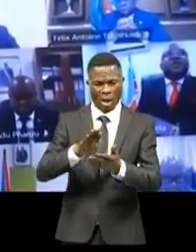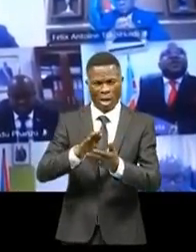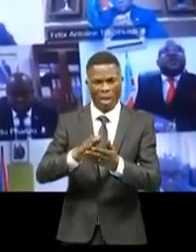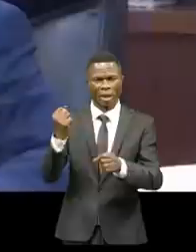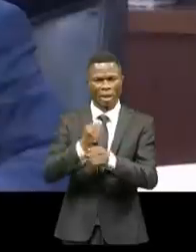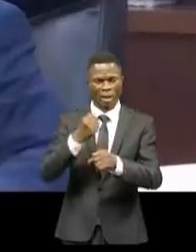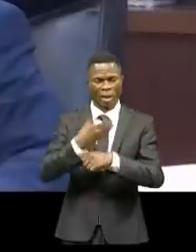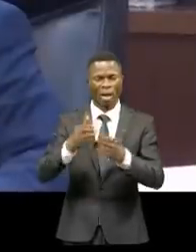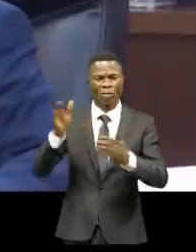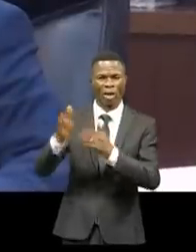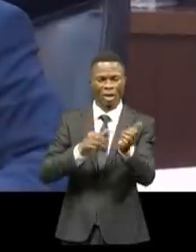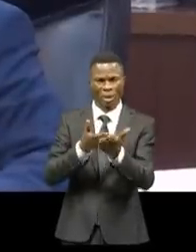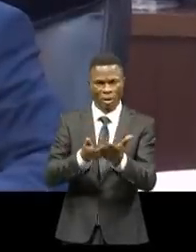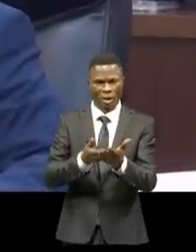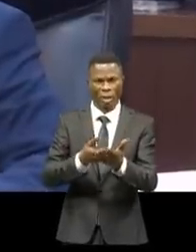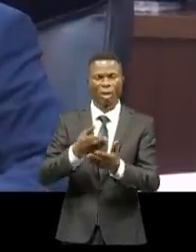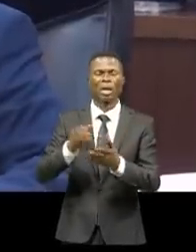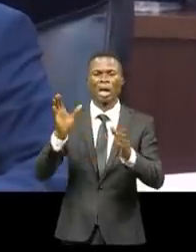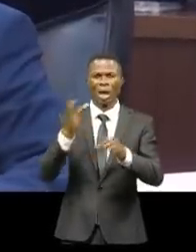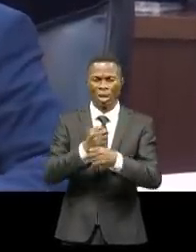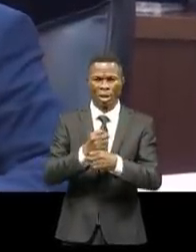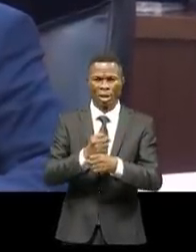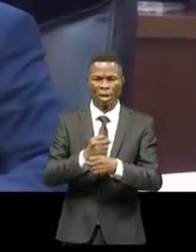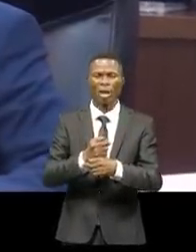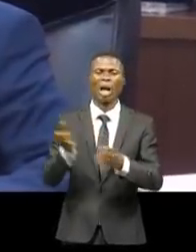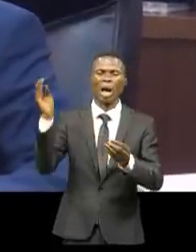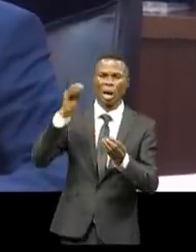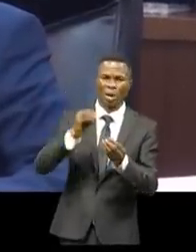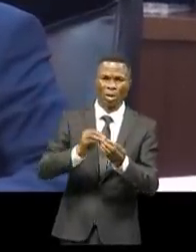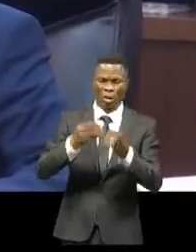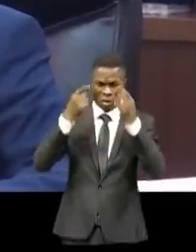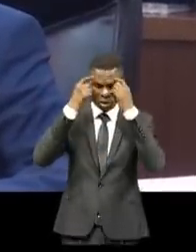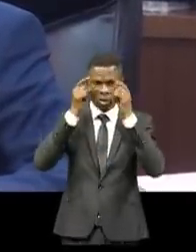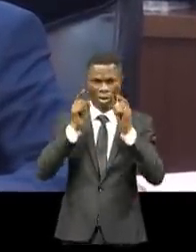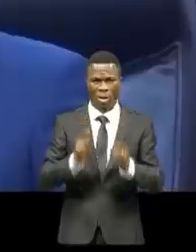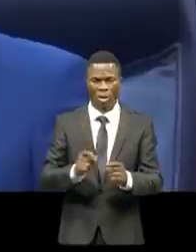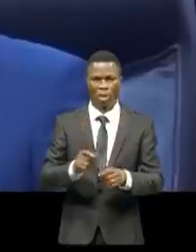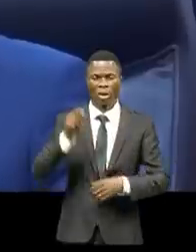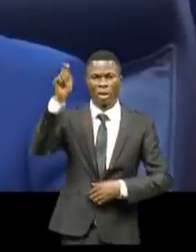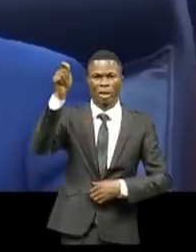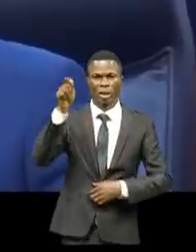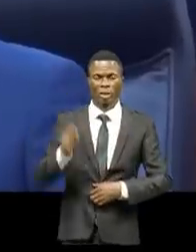de nuisance. Il a conclu son propos en renouvelant la détermination de forces de